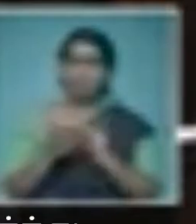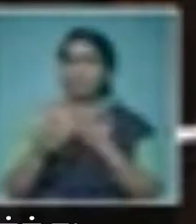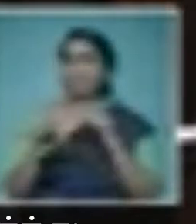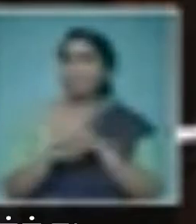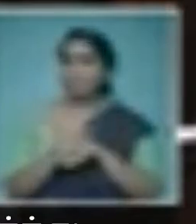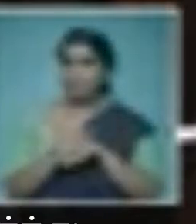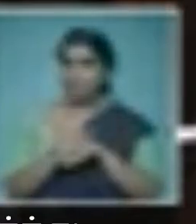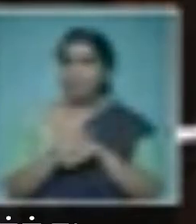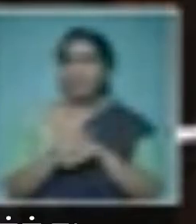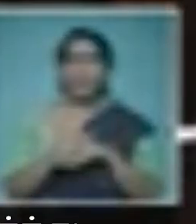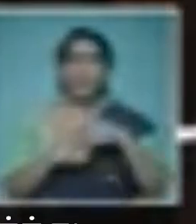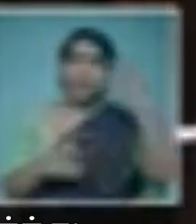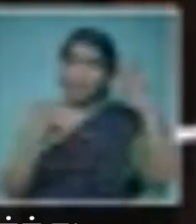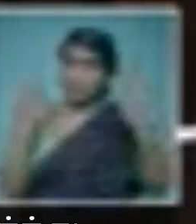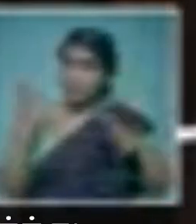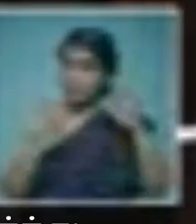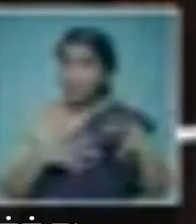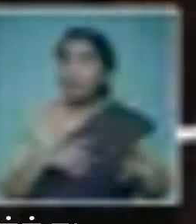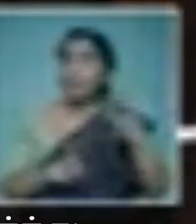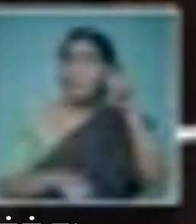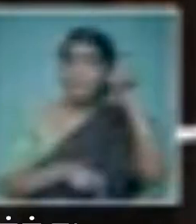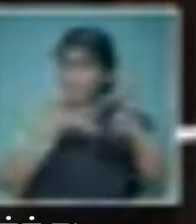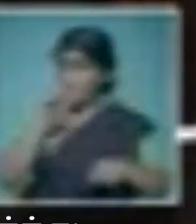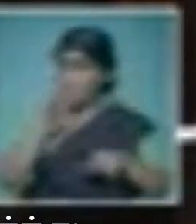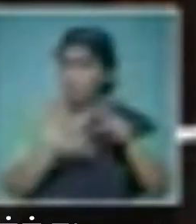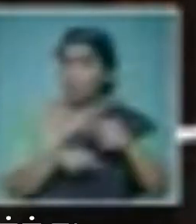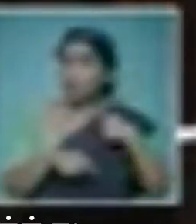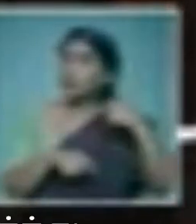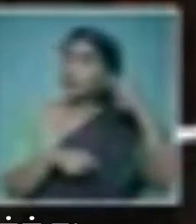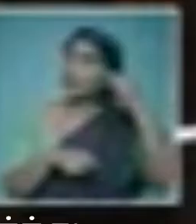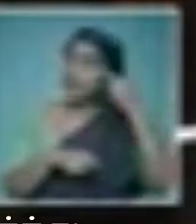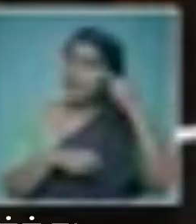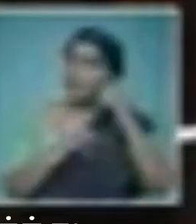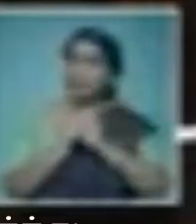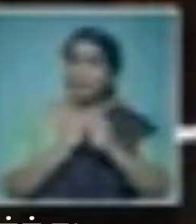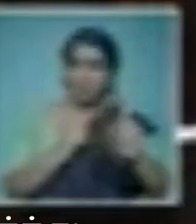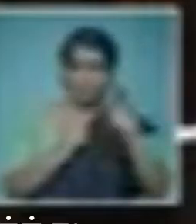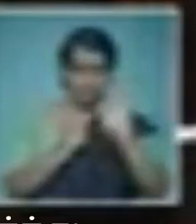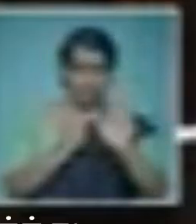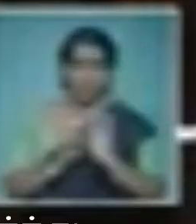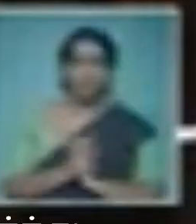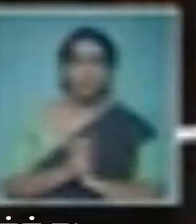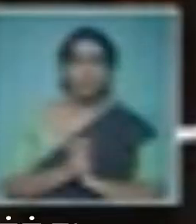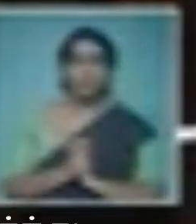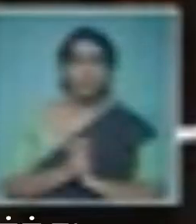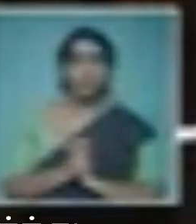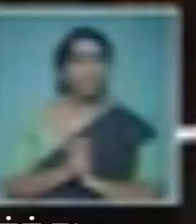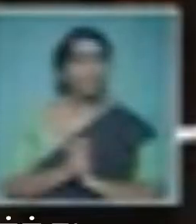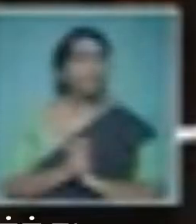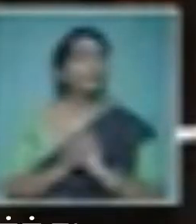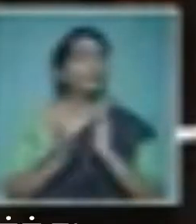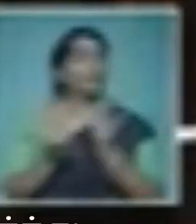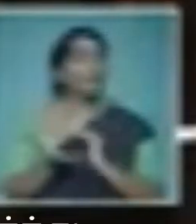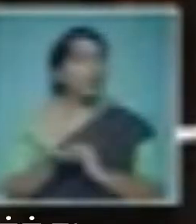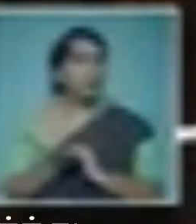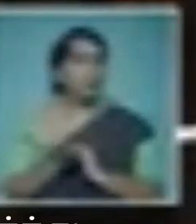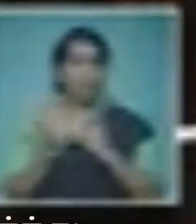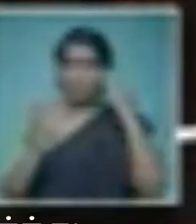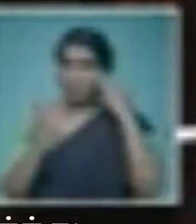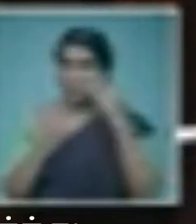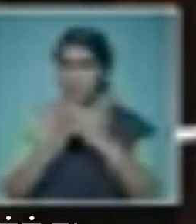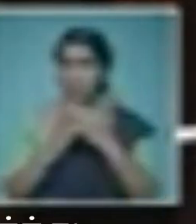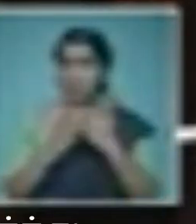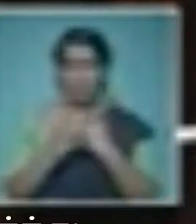உறவுகளை நினைவு கூறுவதற்கான ஏற்பாடுகள் நடந்து கொண்டிருக்கின்றது. இந்த இடத்தை சொல்ல வேண்டும். குறிப்பாக இந்த இடத்துல இன்னொரு விடயத்தை நான் ஆணித்தனமாக சொல்ல